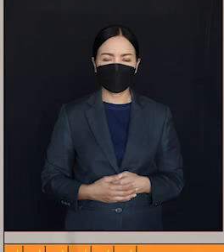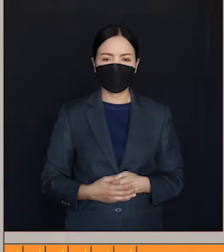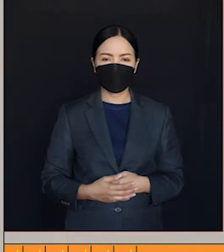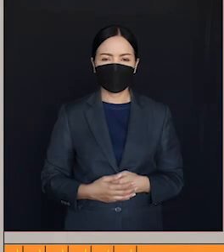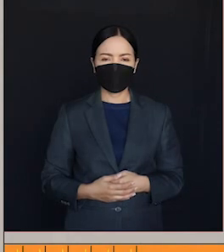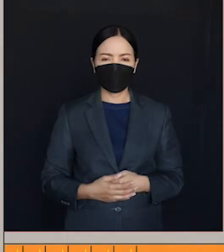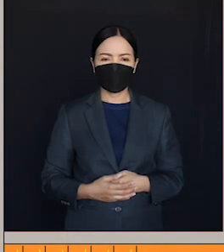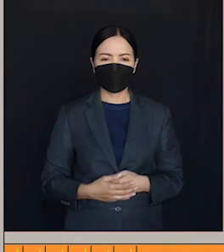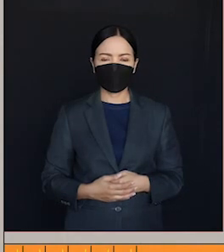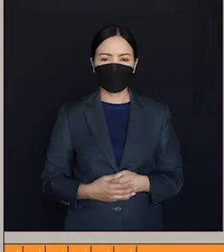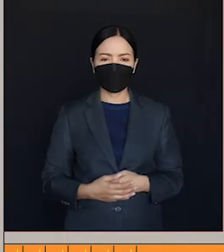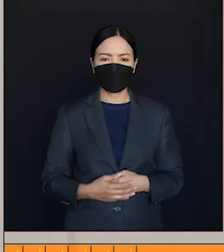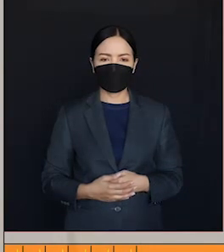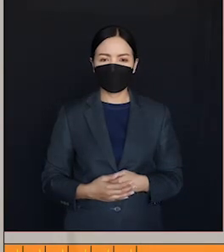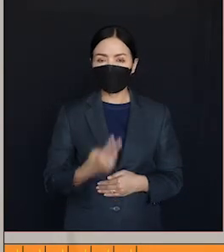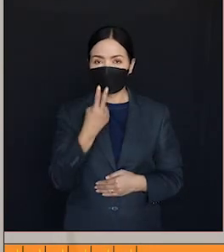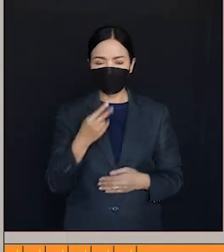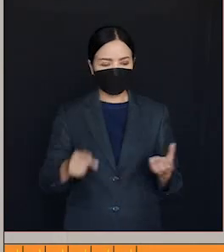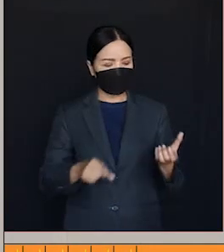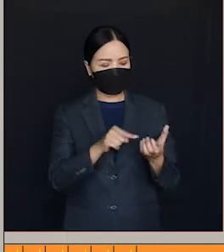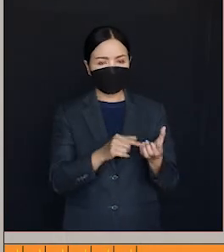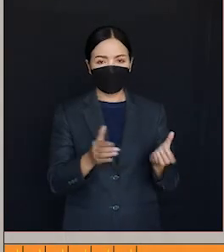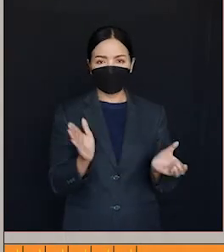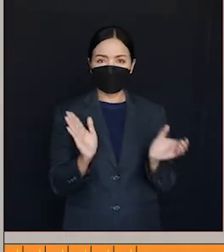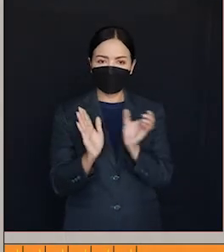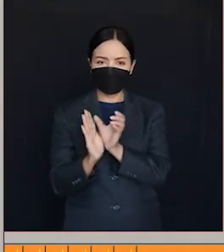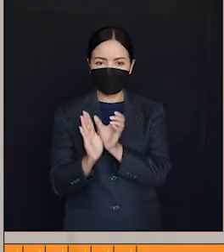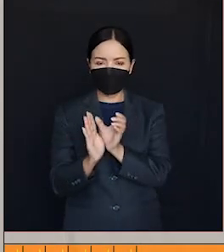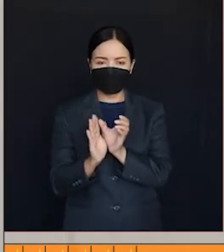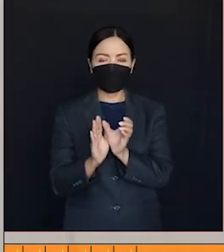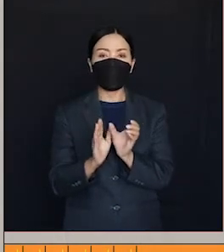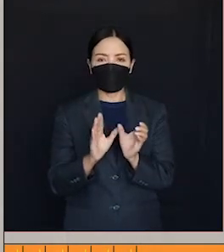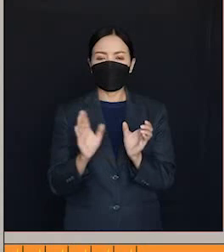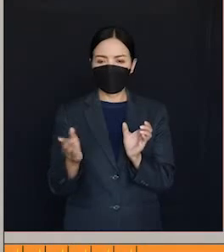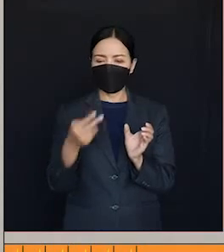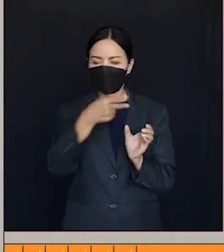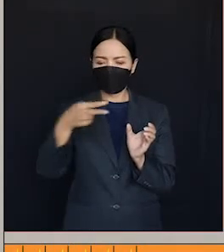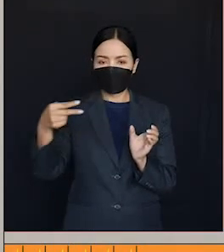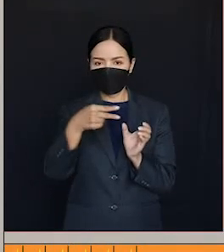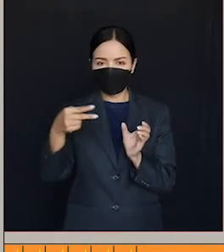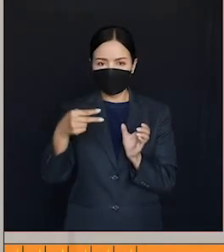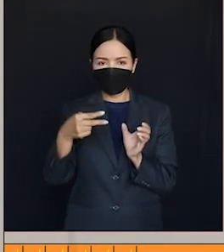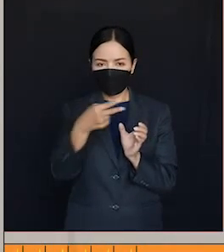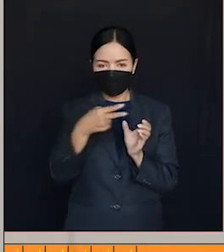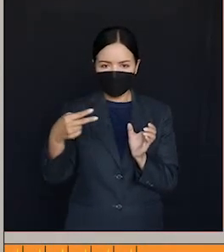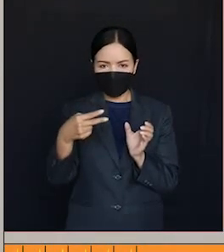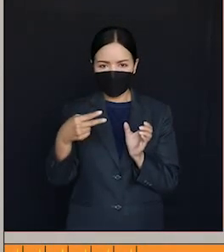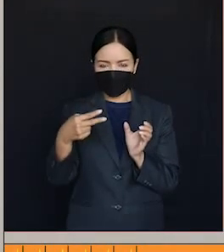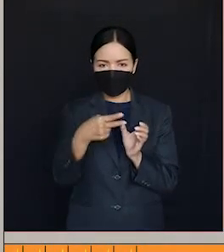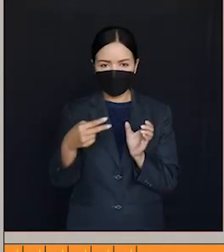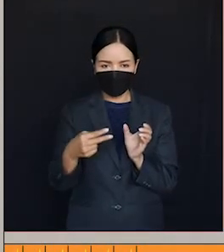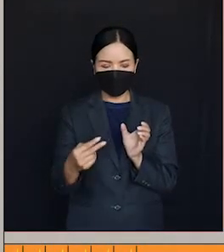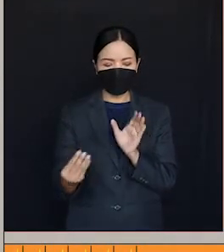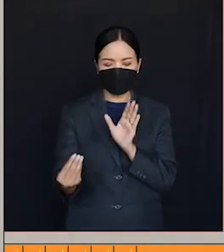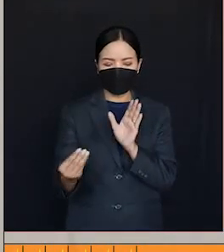าย จะเห็นนะคะว่าเราเก็บเท็กซ์เนี่ยนะคะใส่ใน